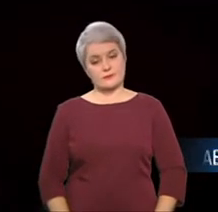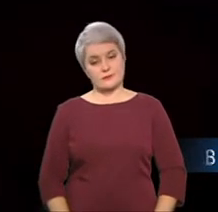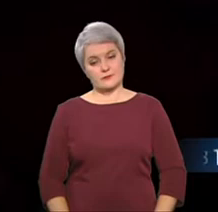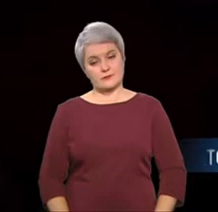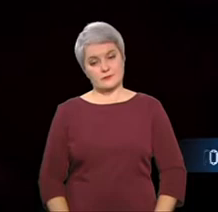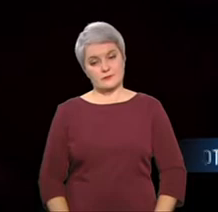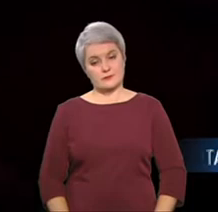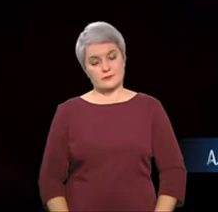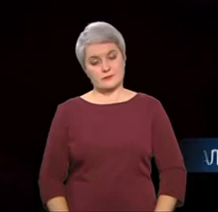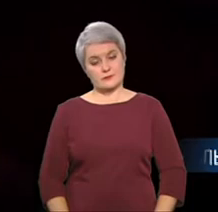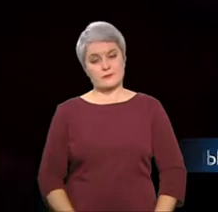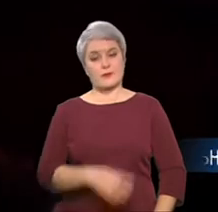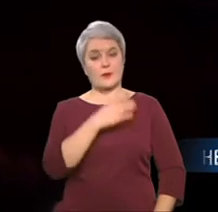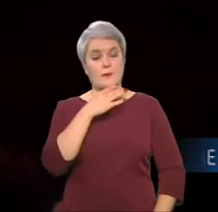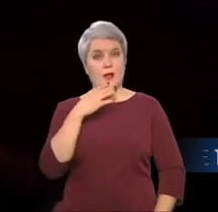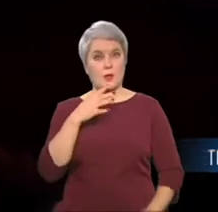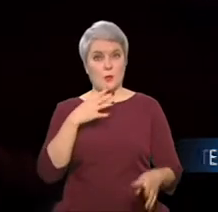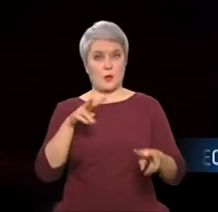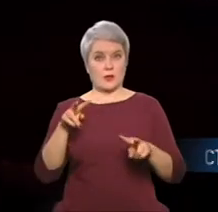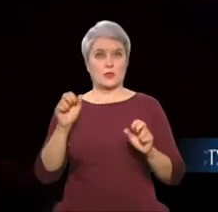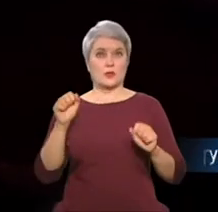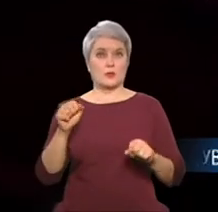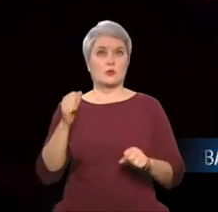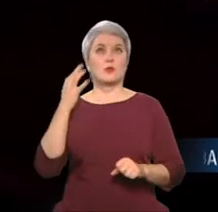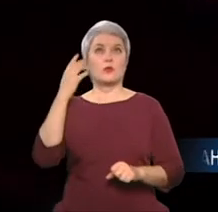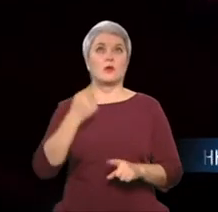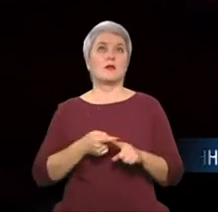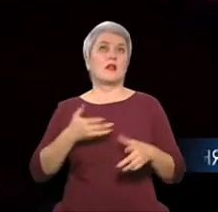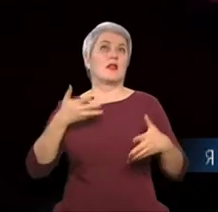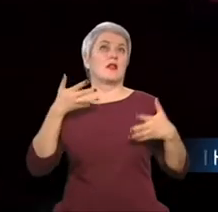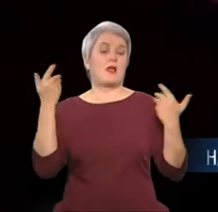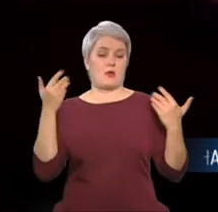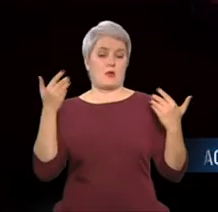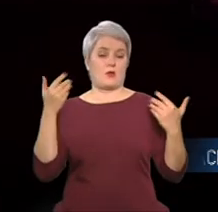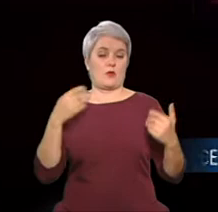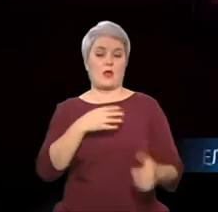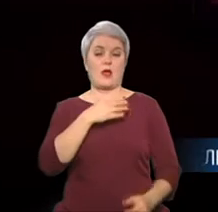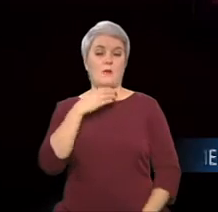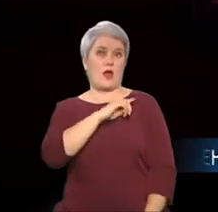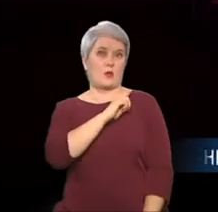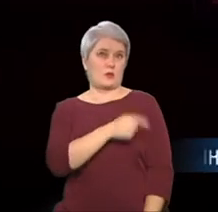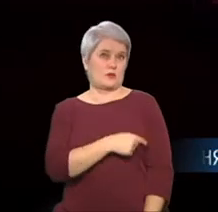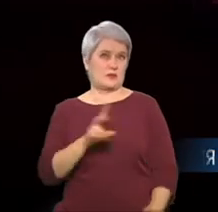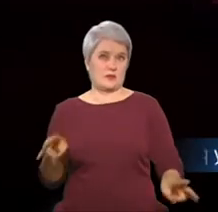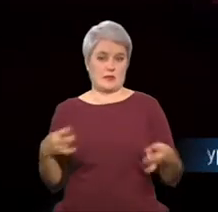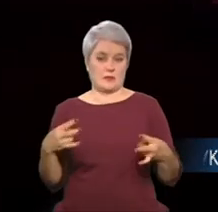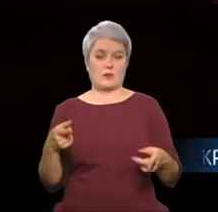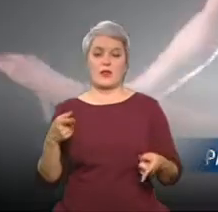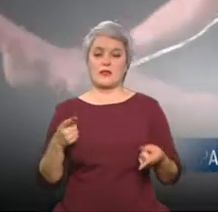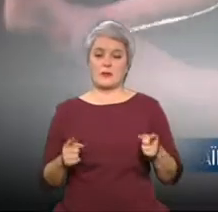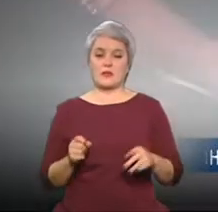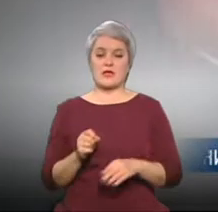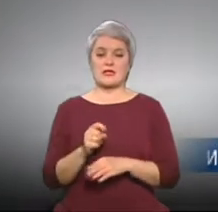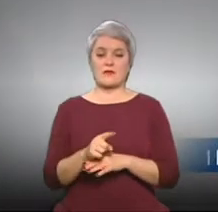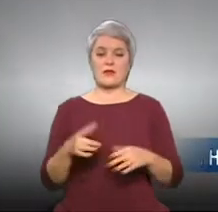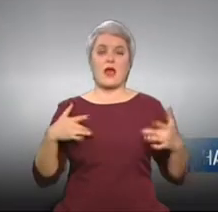Многі зрителі можуть... Багато глядачів може дивитись і думати, що це дуже легко. Багато сил для цього не потрібно. Але насправді завдання